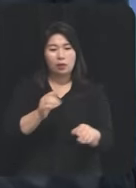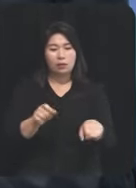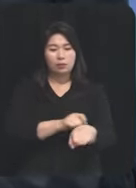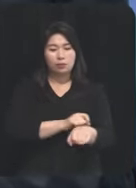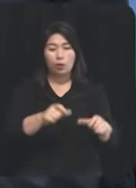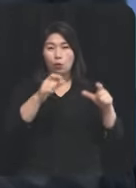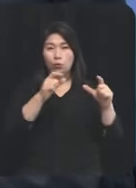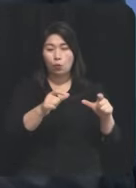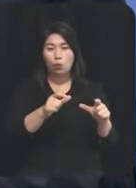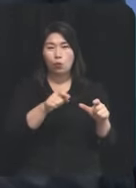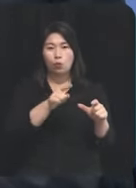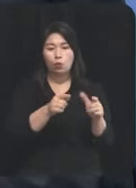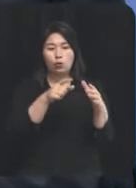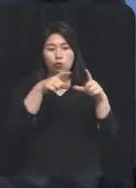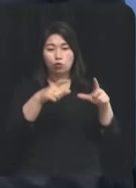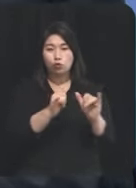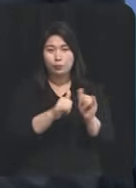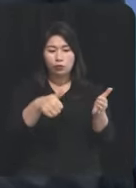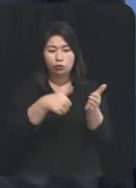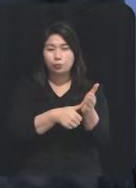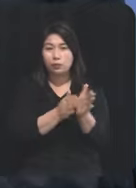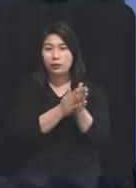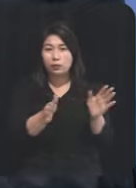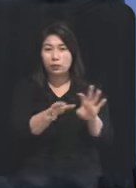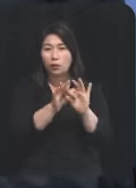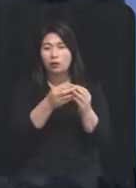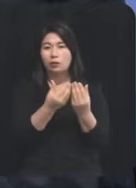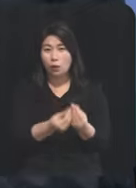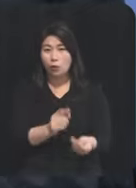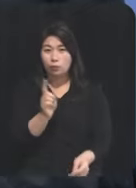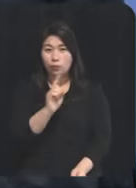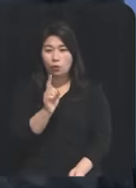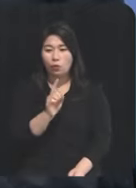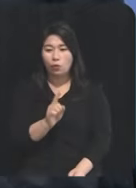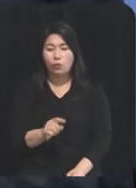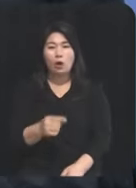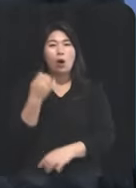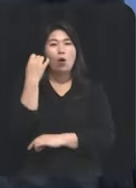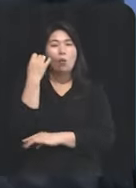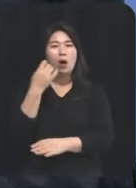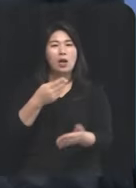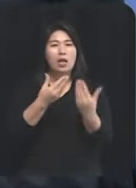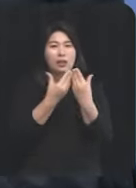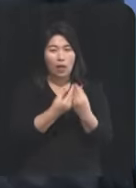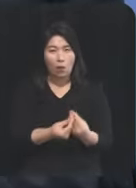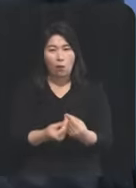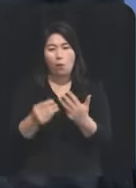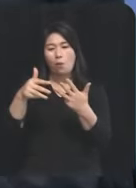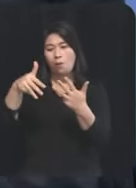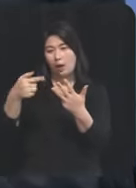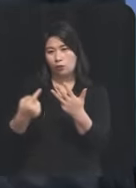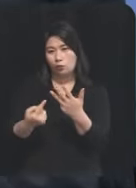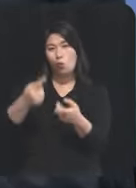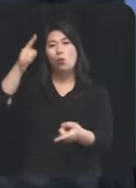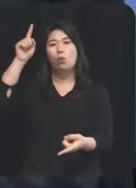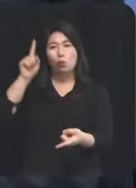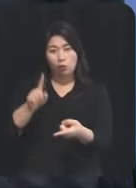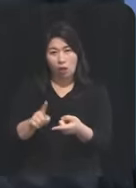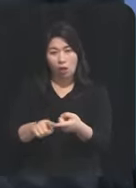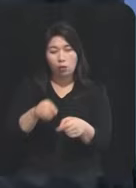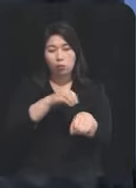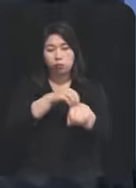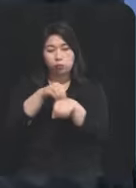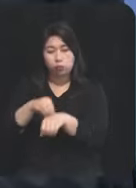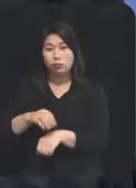특별자치도법의 주민투표 실시에 관한 내용은 현 기존의 주민투표법 8조에 그대로 따라온